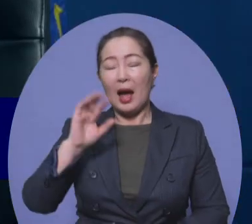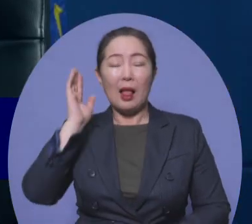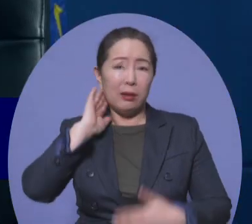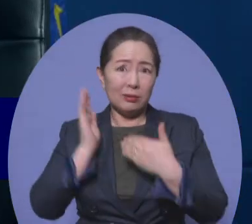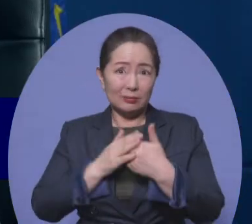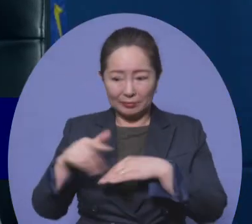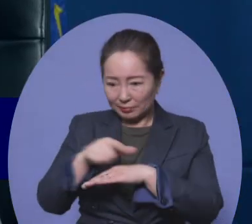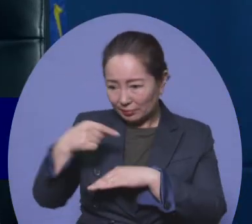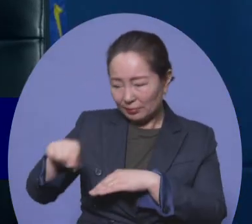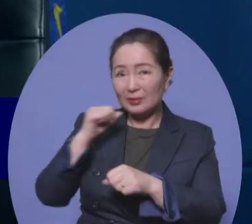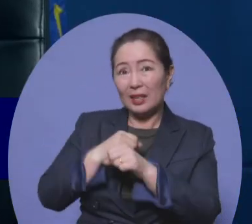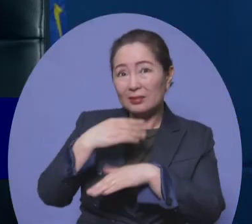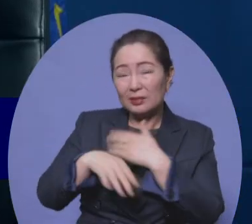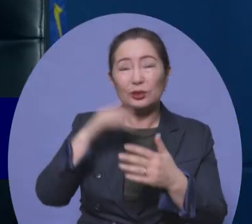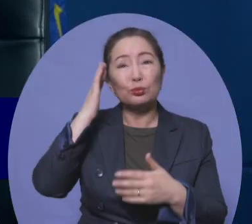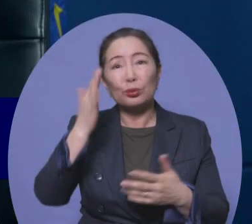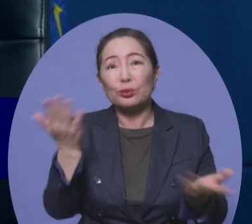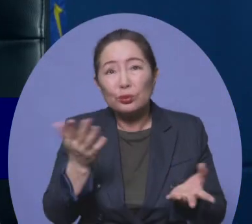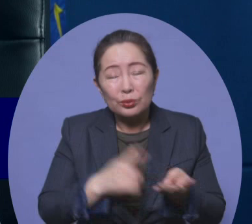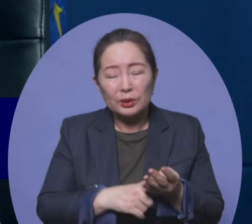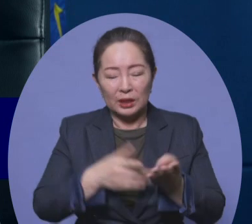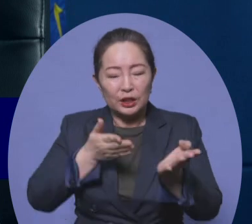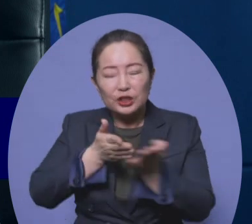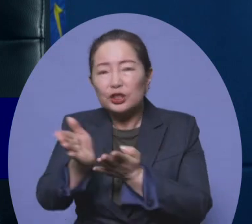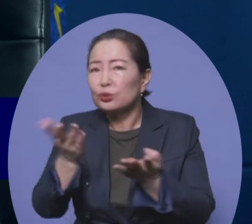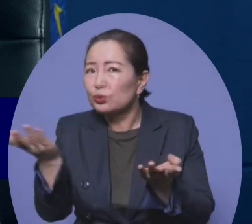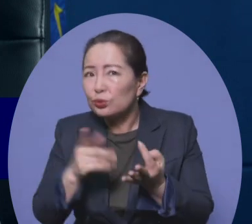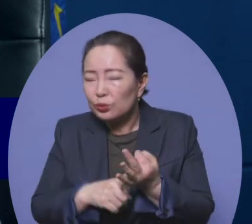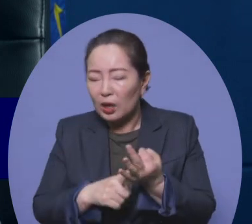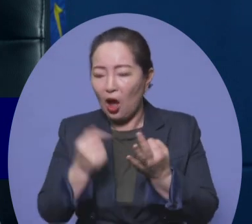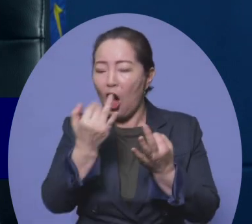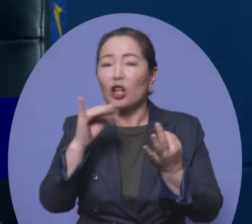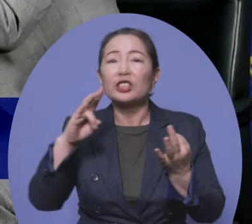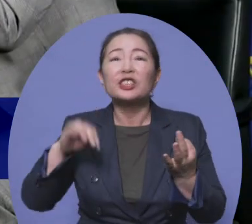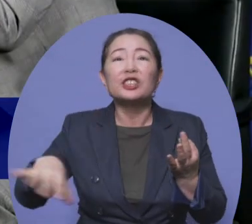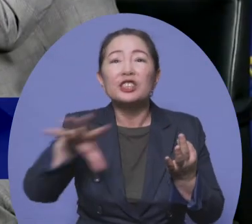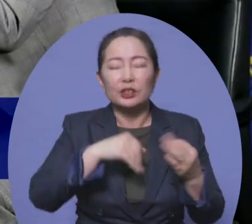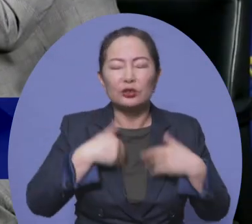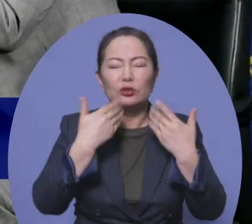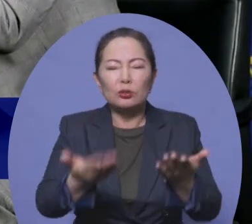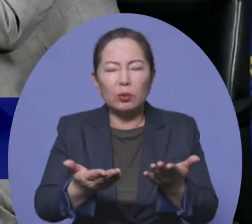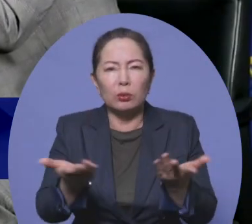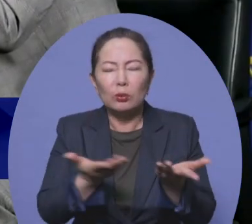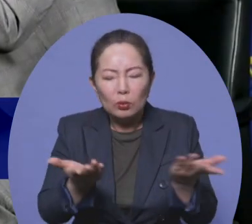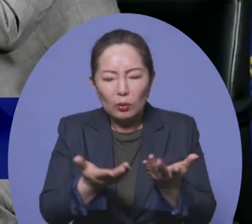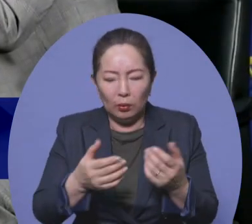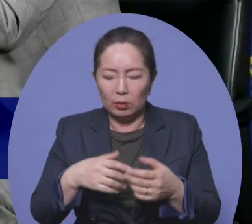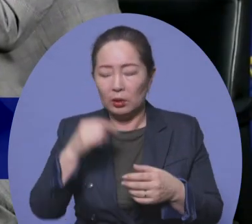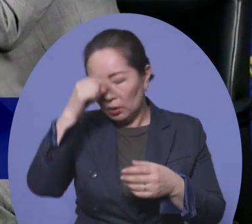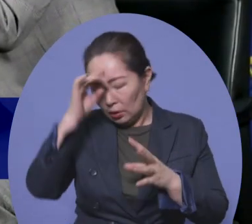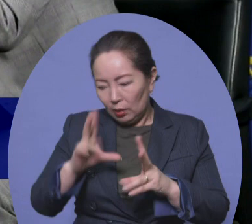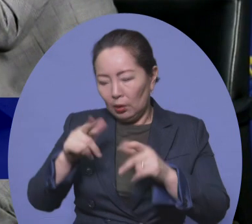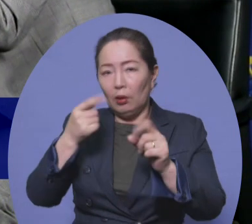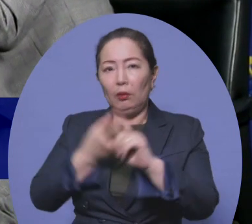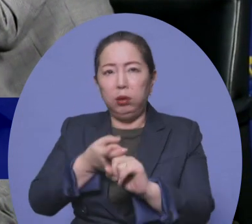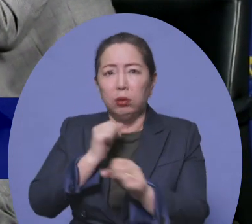үйл ажиллагааны одоо бодлого чиглэл нь ямар байсан, олон нийт рүү чиглэж гаргасан төрчин сэргийн соёон гүйцэтгэлийн ажлууд